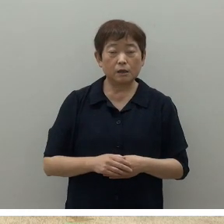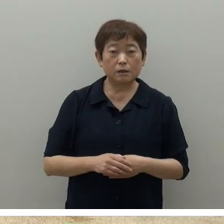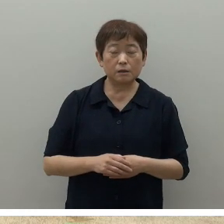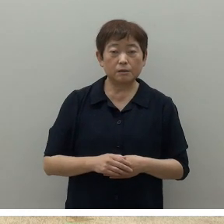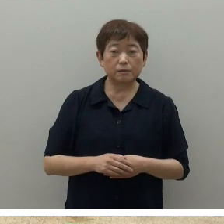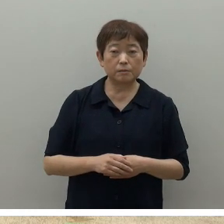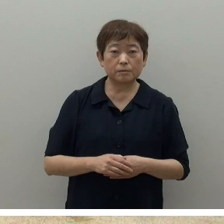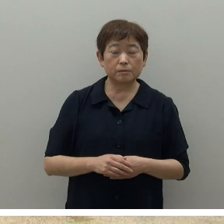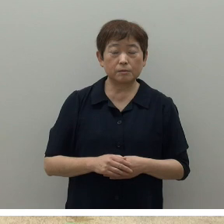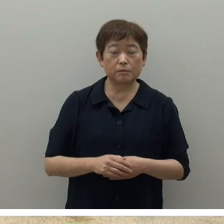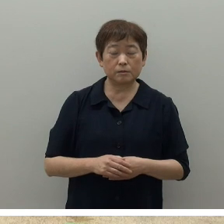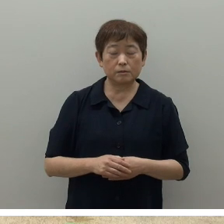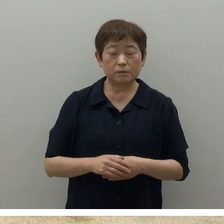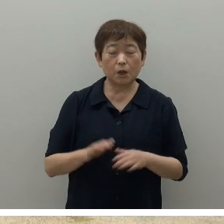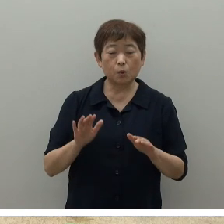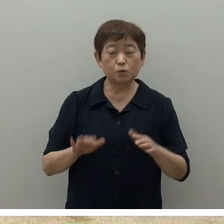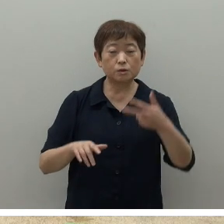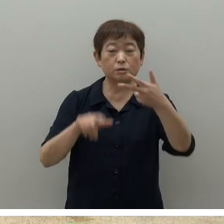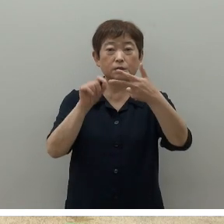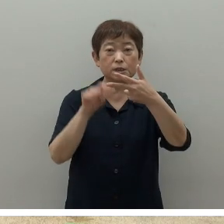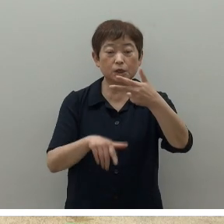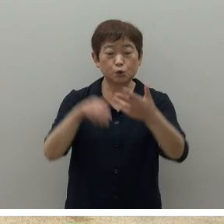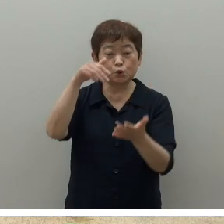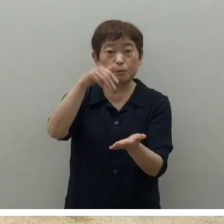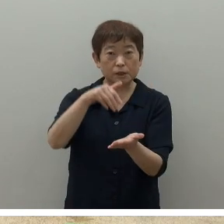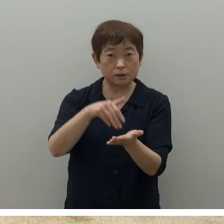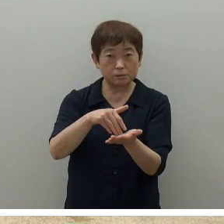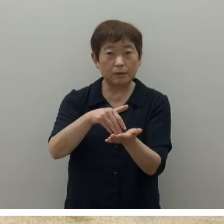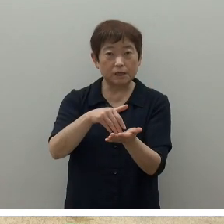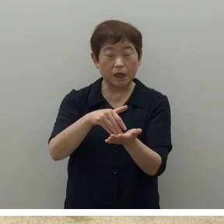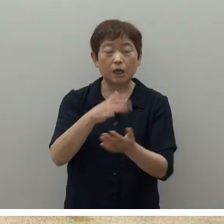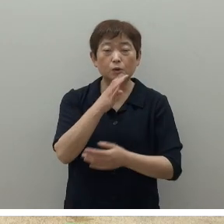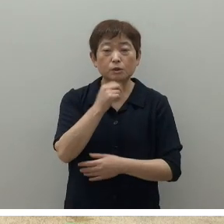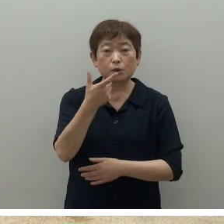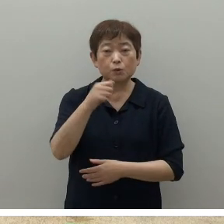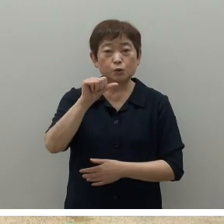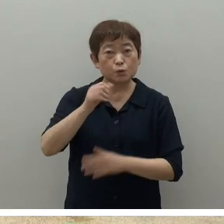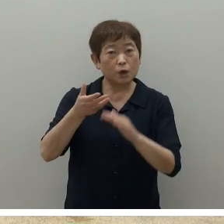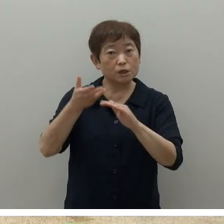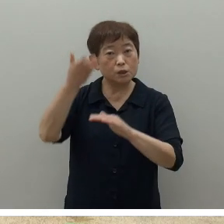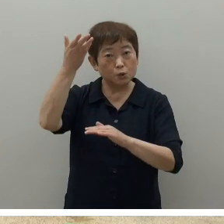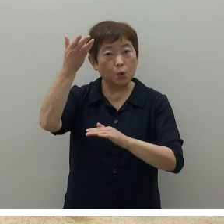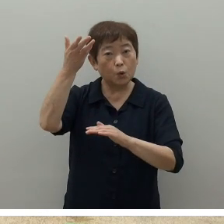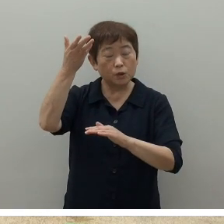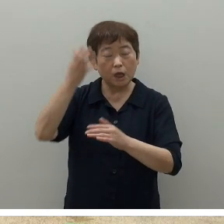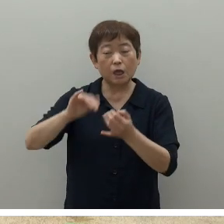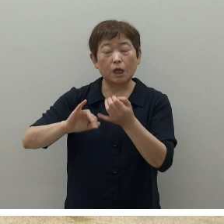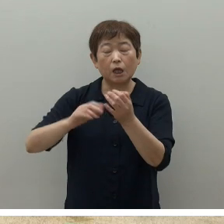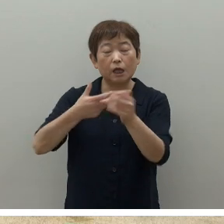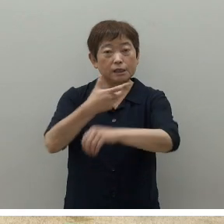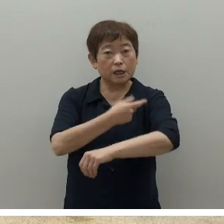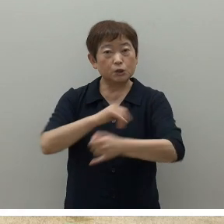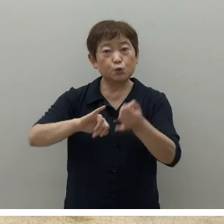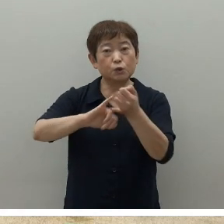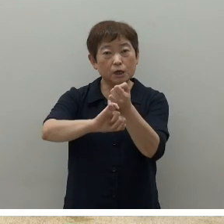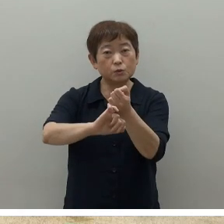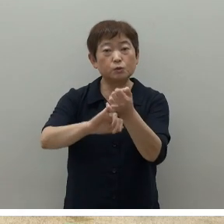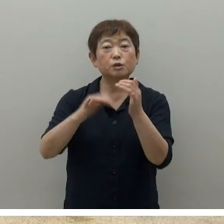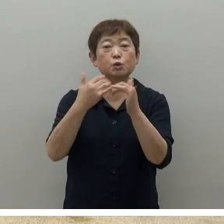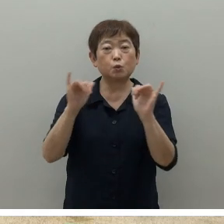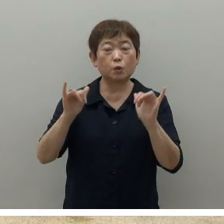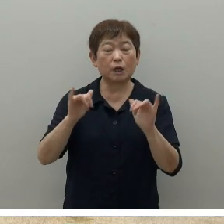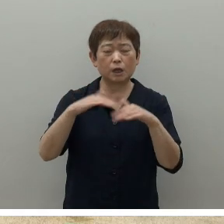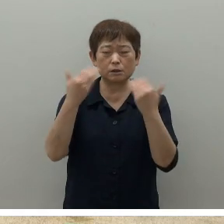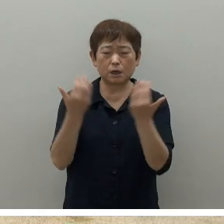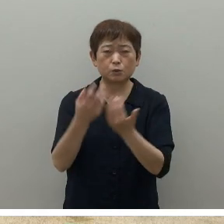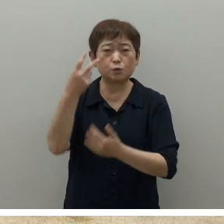これは7月末まで、65歳以上で予約されている方が約2400人お